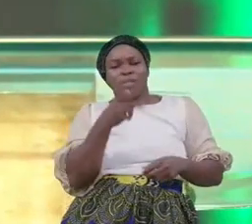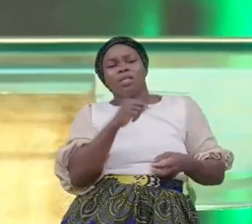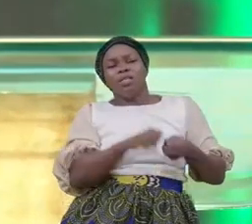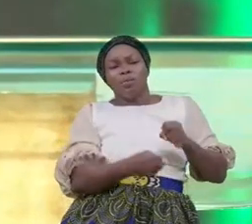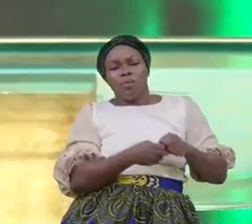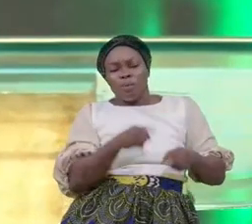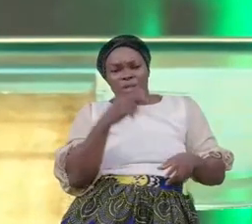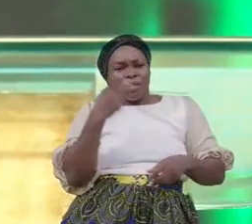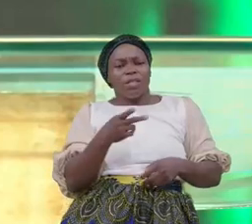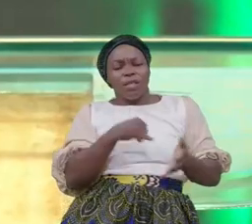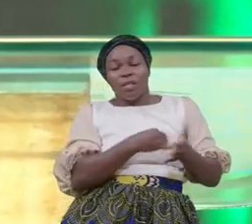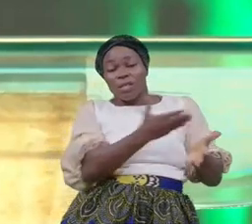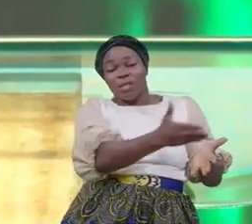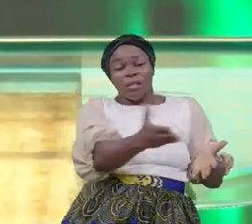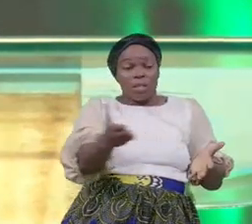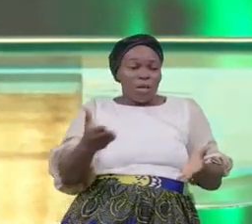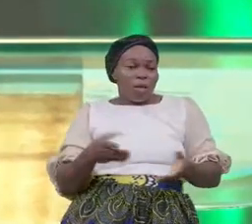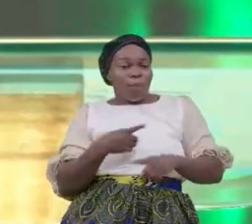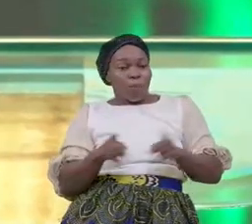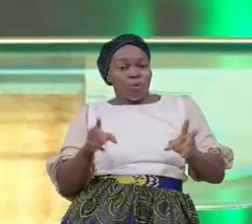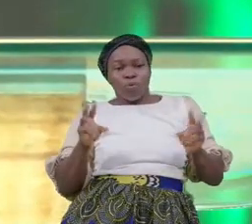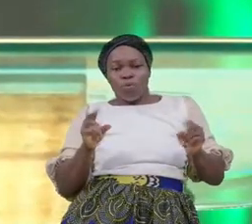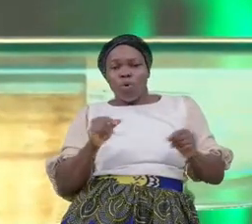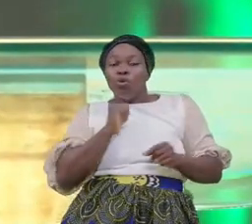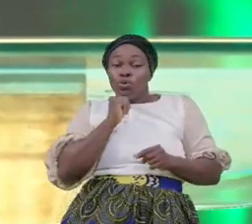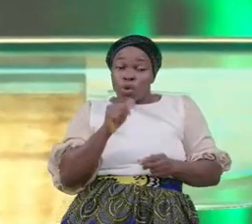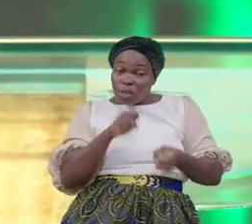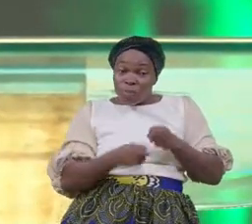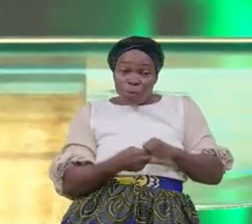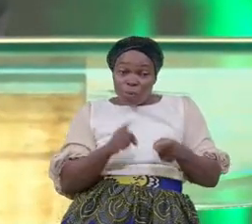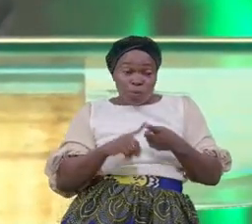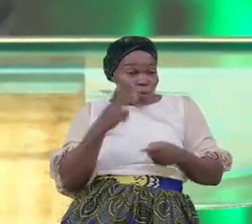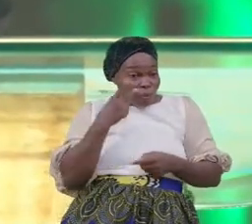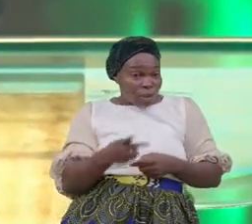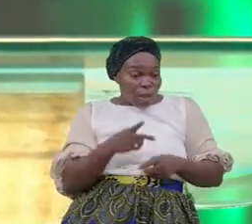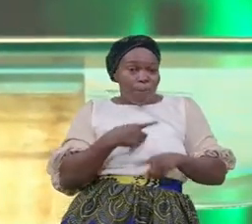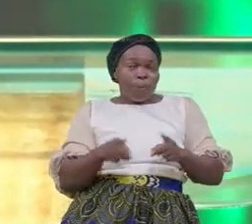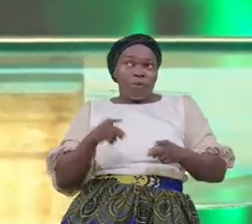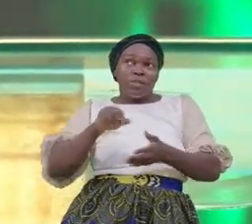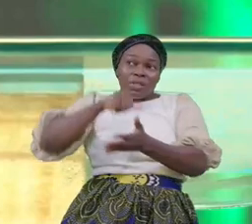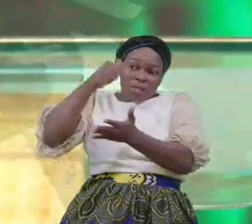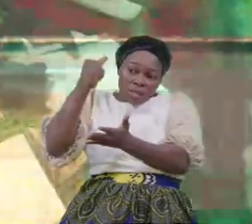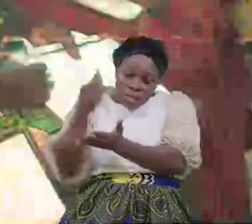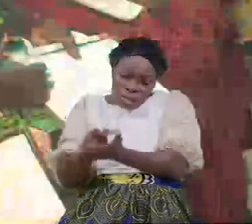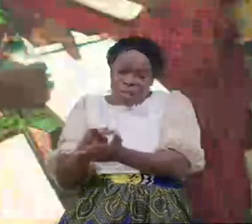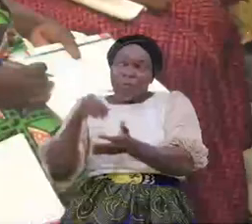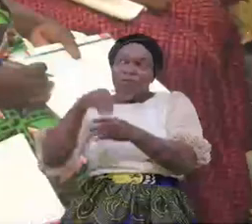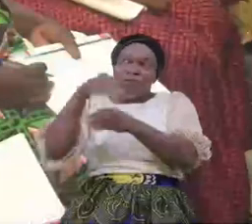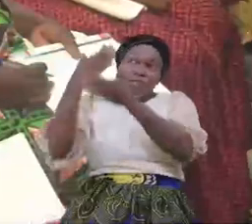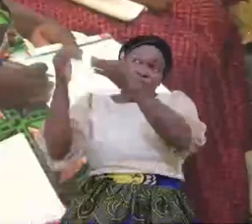voyez, c'était déjà inscrit au ciel que ces murailles, en peu de minutes, vont tomber.